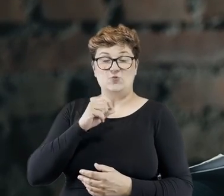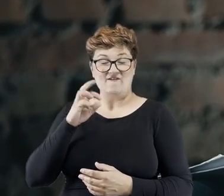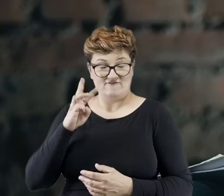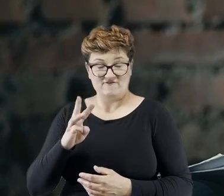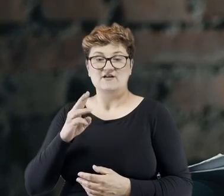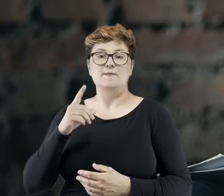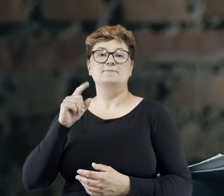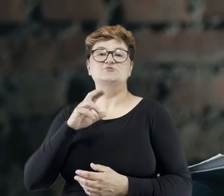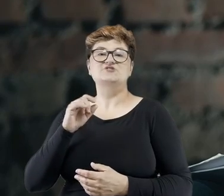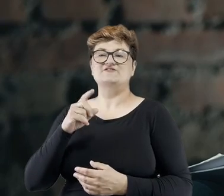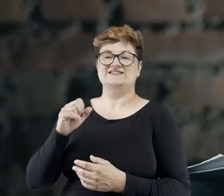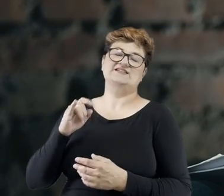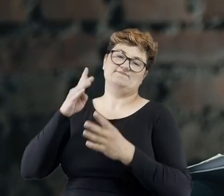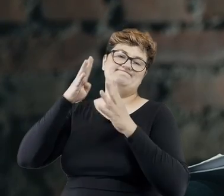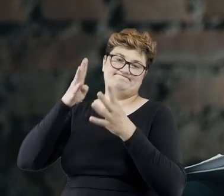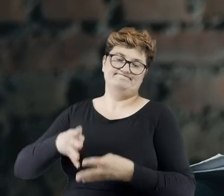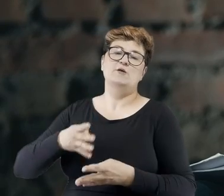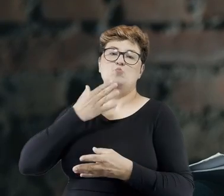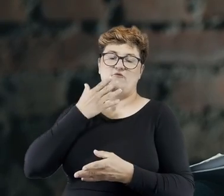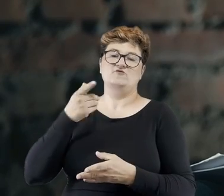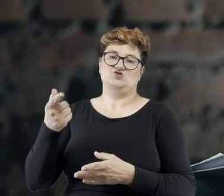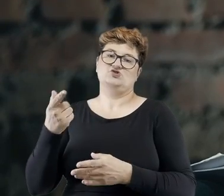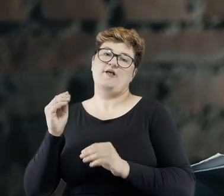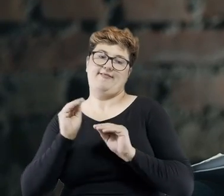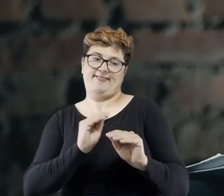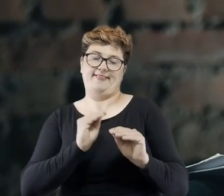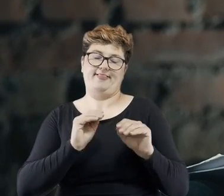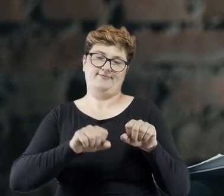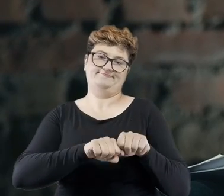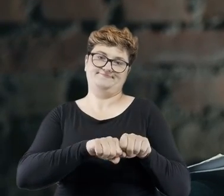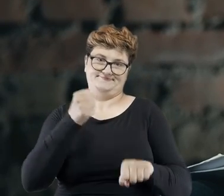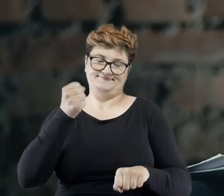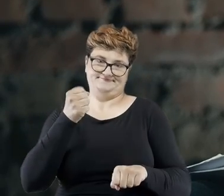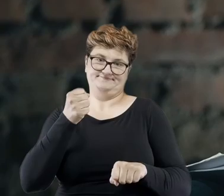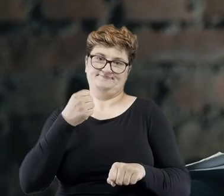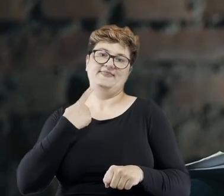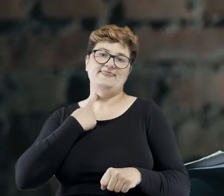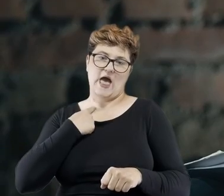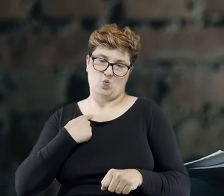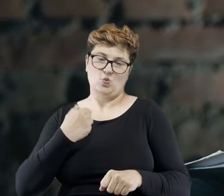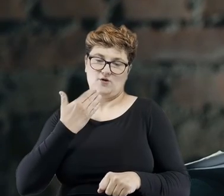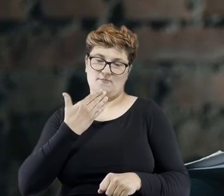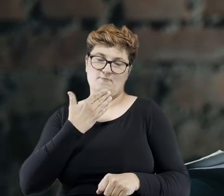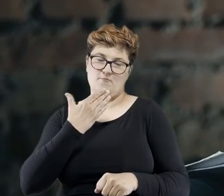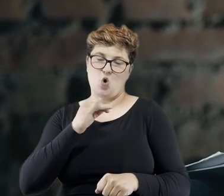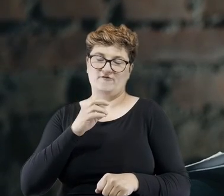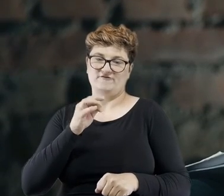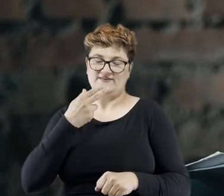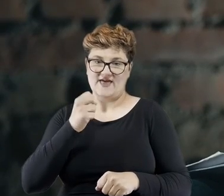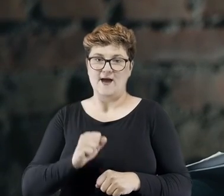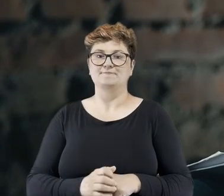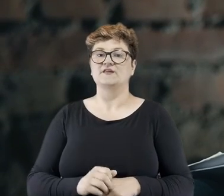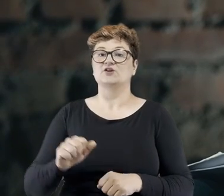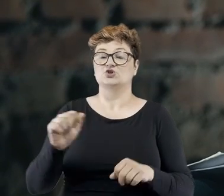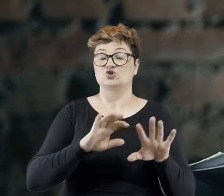Stanisława Przybyszewskiego biografowie oskarżają o to, że nauczył ją, wprowadził ją w ten nauk. W